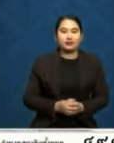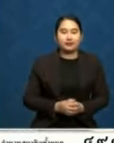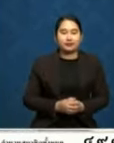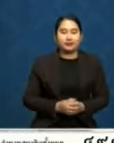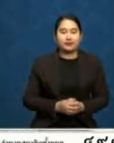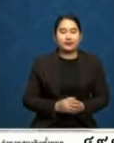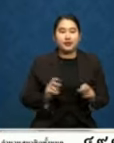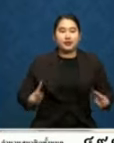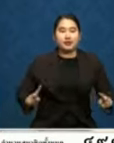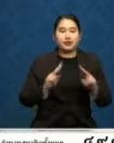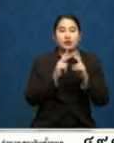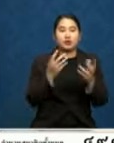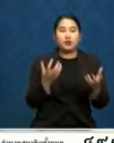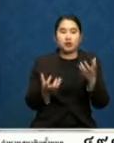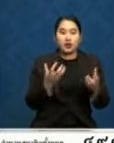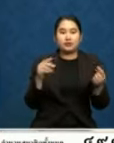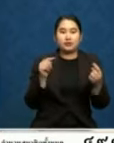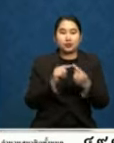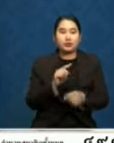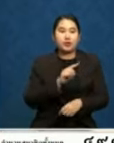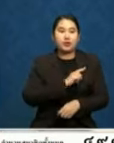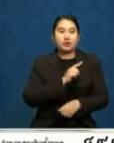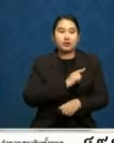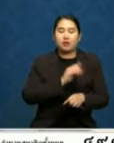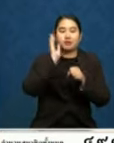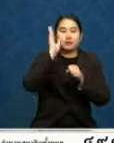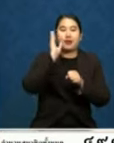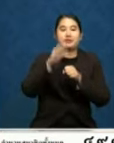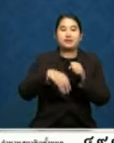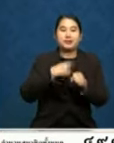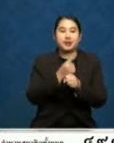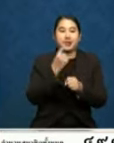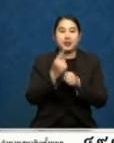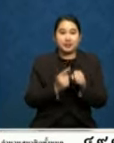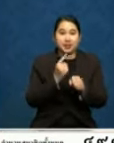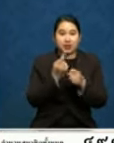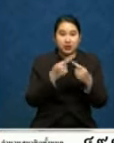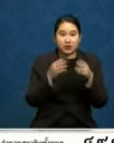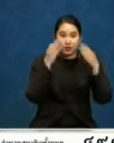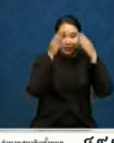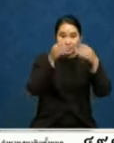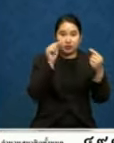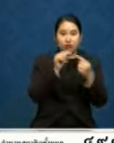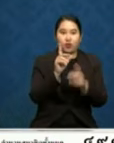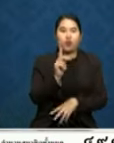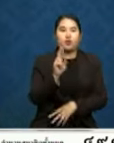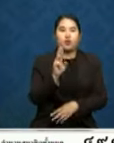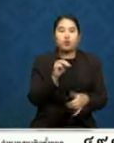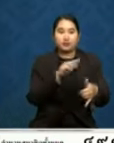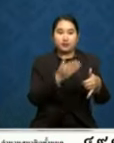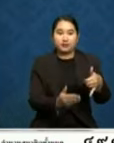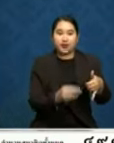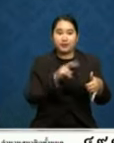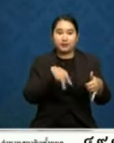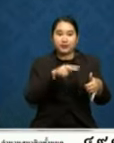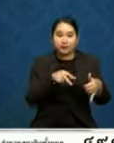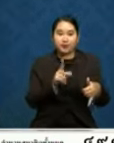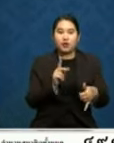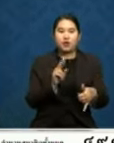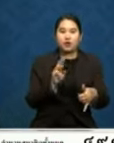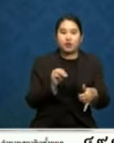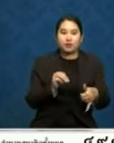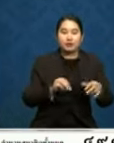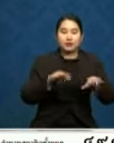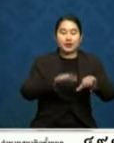านครับกระทรวงยุติธรรมเป็นหนึ่งในหน่วยงานที่ผมอภิปรายเกือบทุกปีแต่วันนี้ผมจะมุ่งเน้นไปที่กรมคุมประพฤติและกรมพินิจและคุ้ม